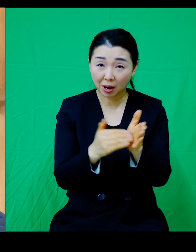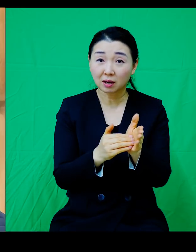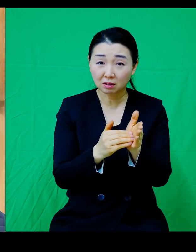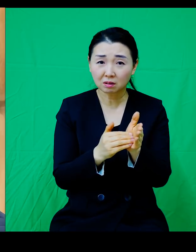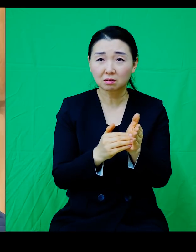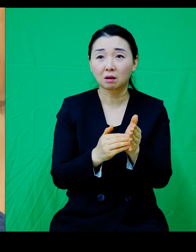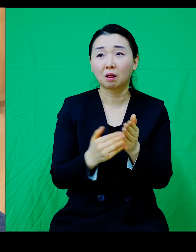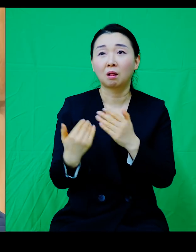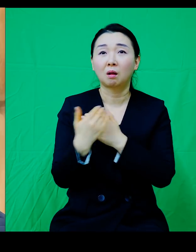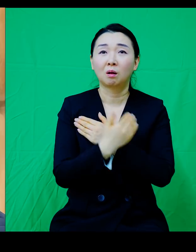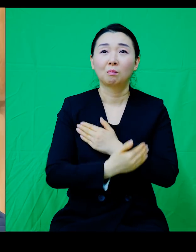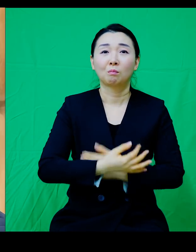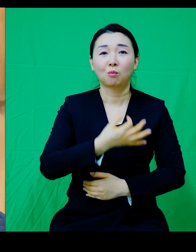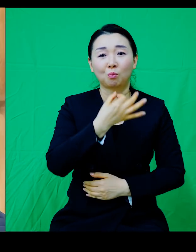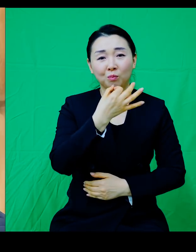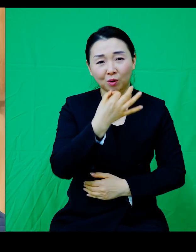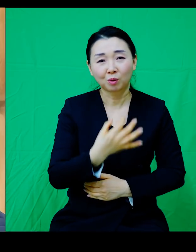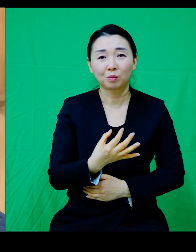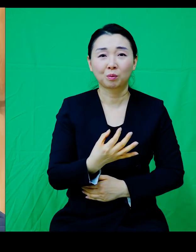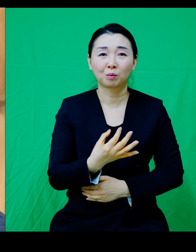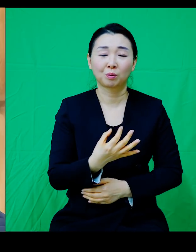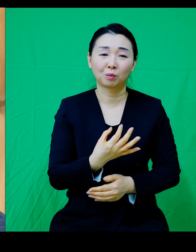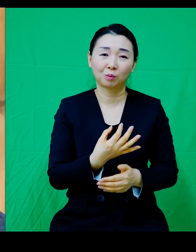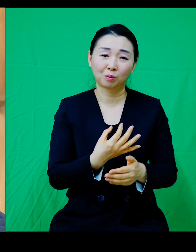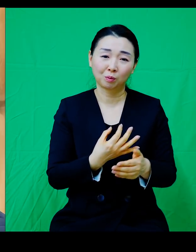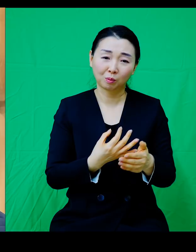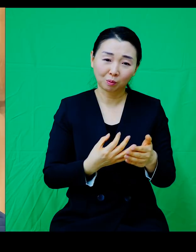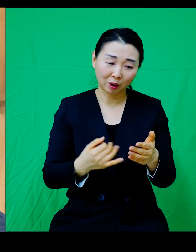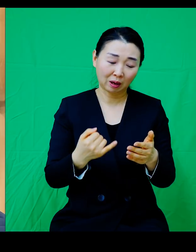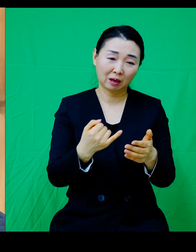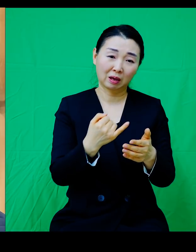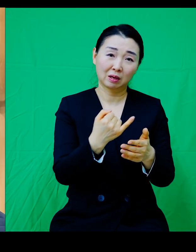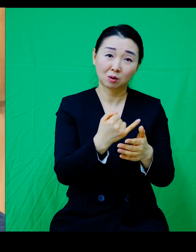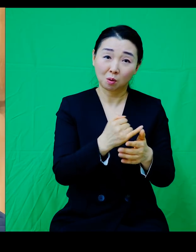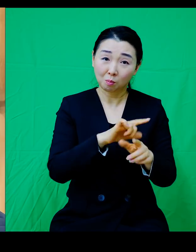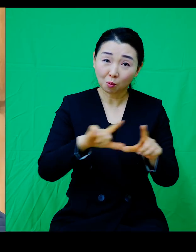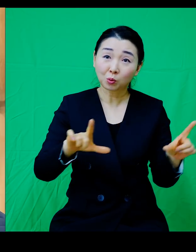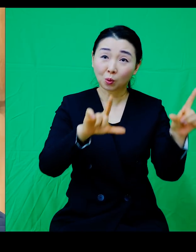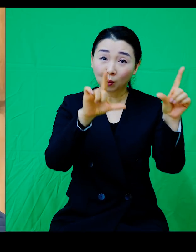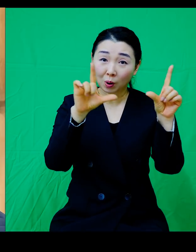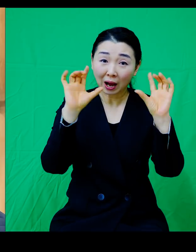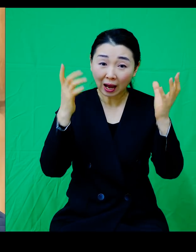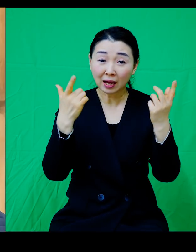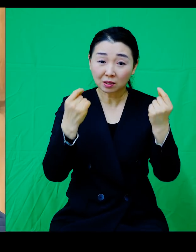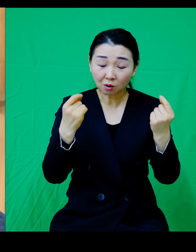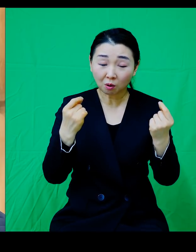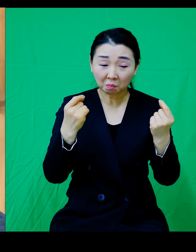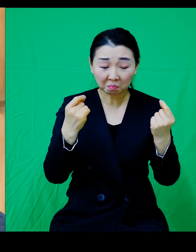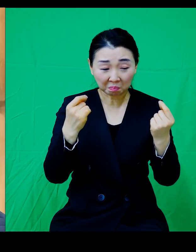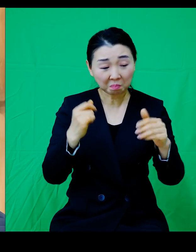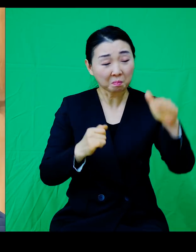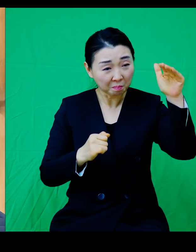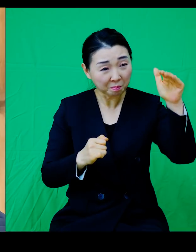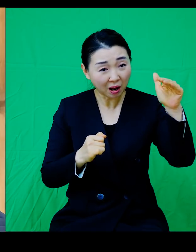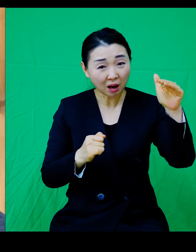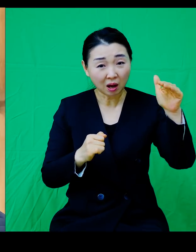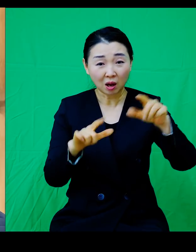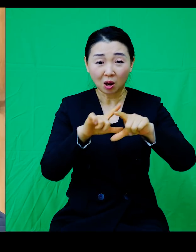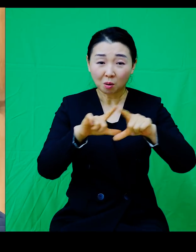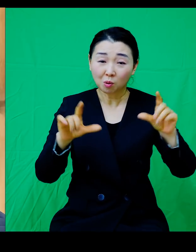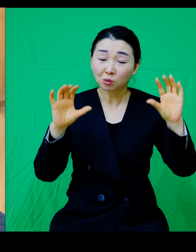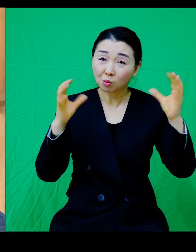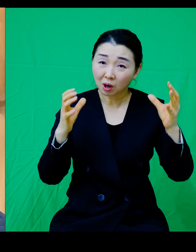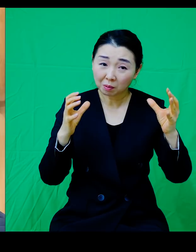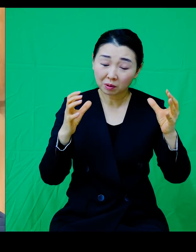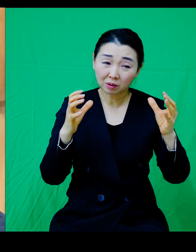이제 점점 이제 몸도 힘들고 진유가 이제 그냥 보통 아이들처럼 커가면서 그냥 일반 아이들의 정서적인